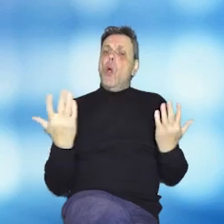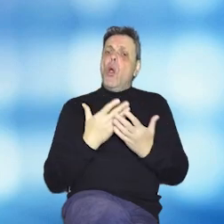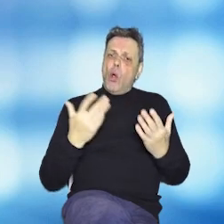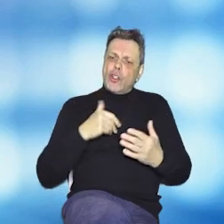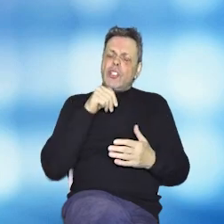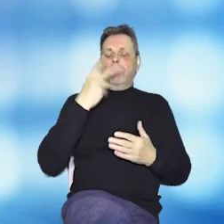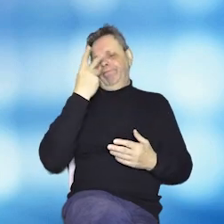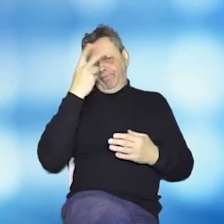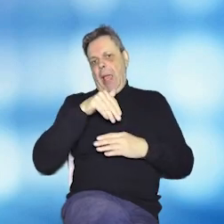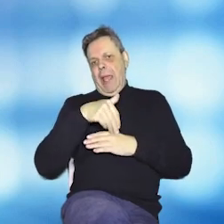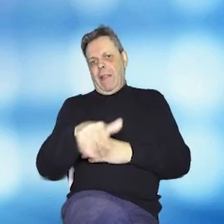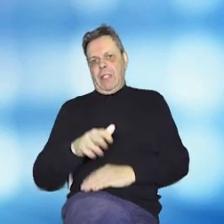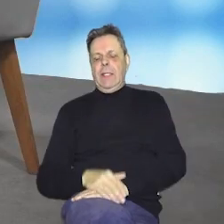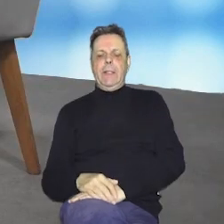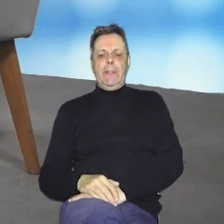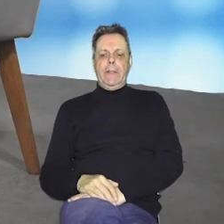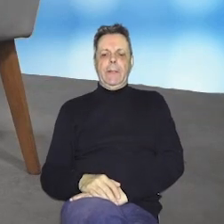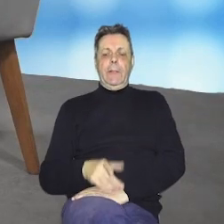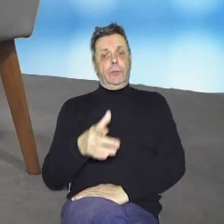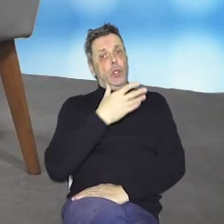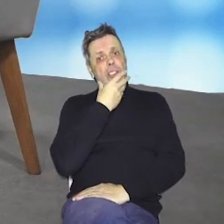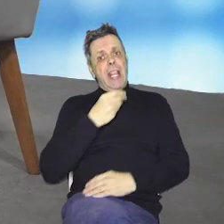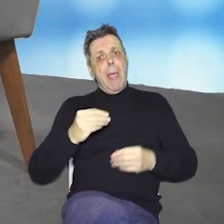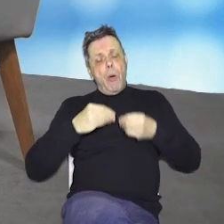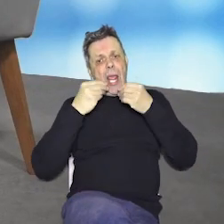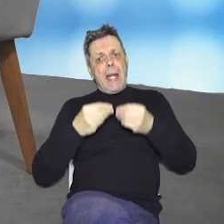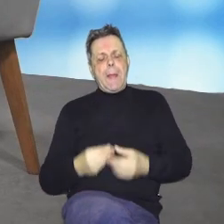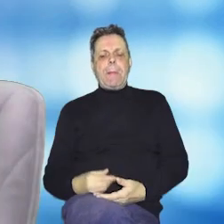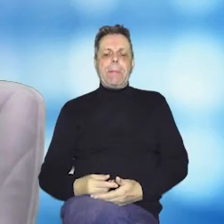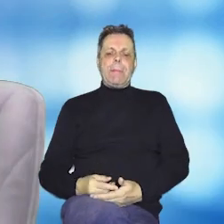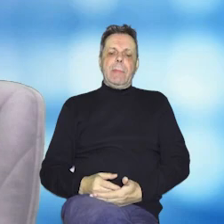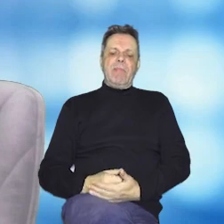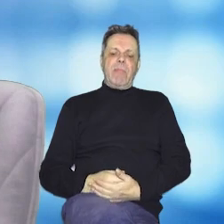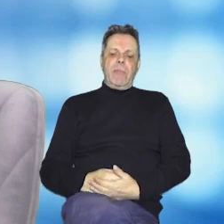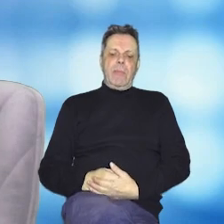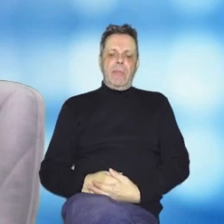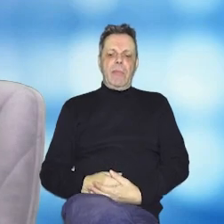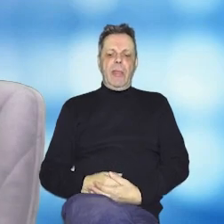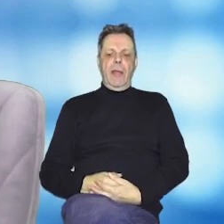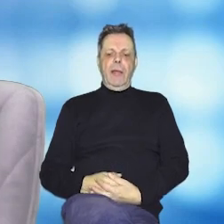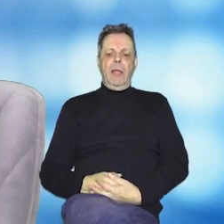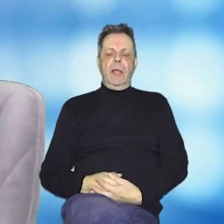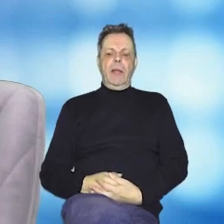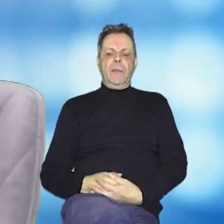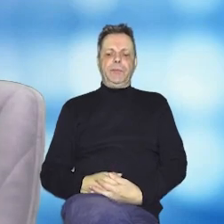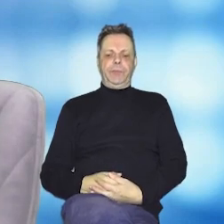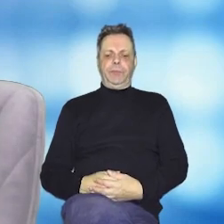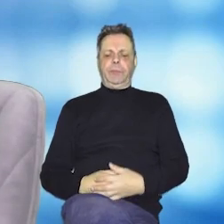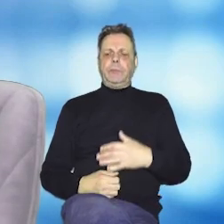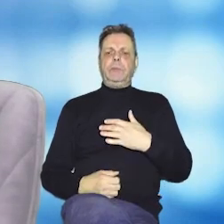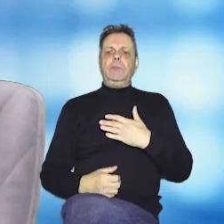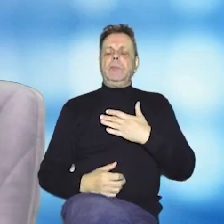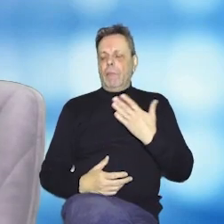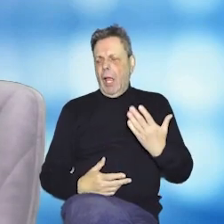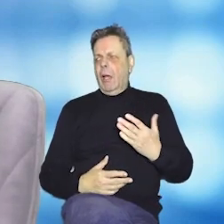dalje nastaviti. Jel? Odlično. Lijepo ste to ispričali. Samo da kažem, ono, West Nile, to je virus zapadnog Nila, kao i Zika, to